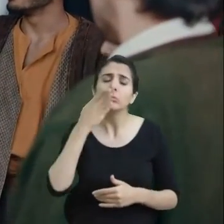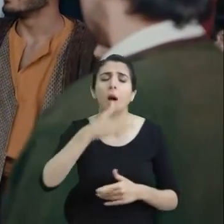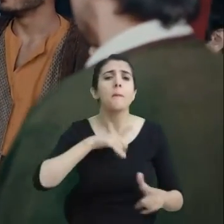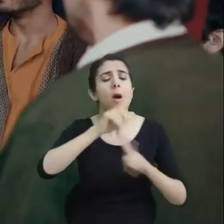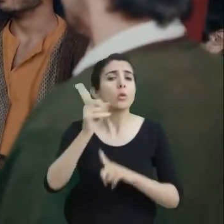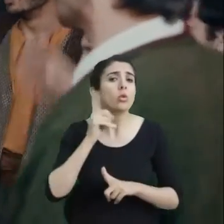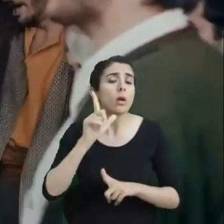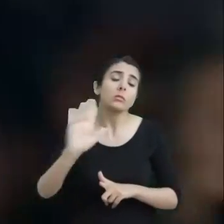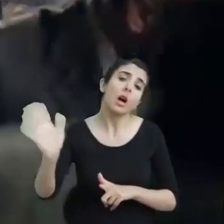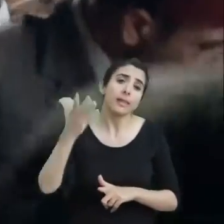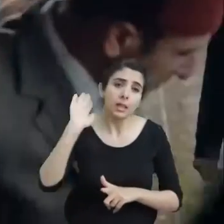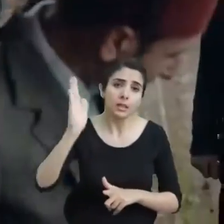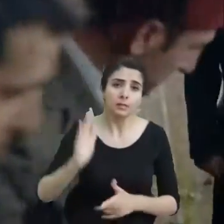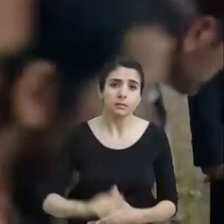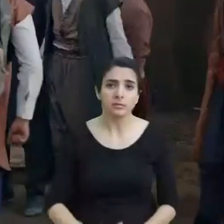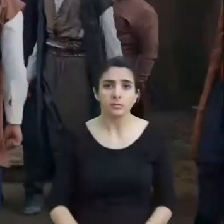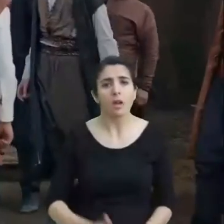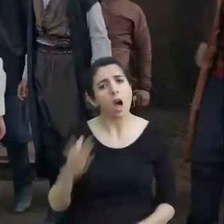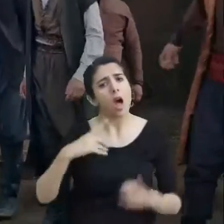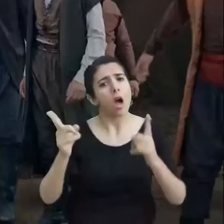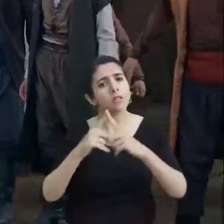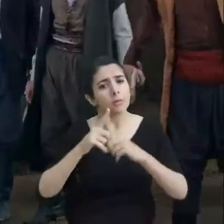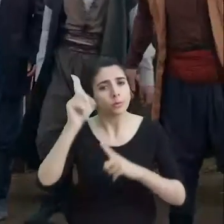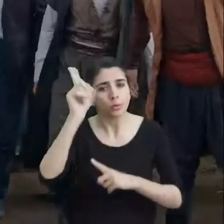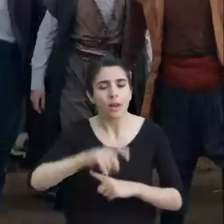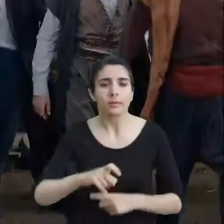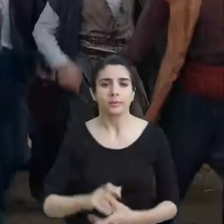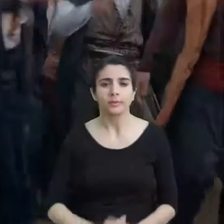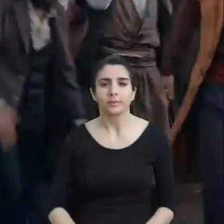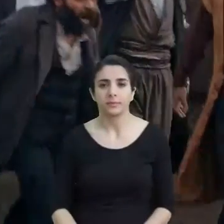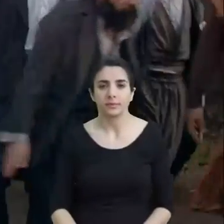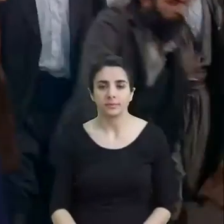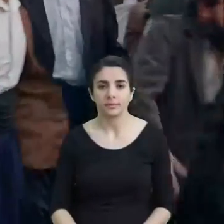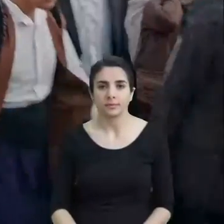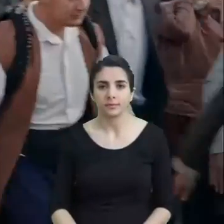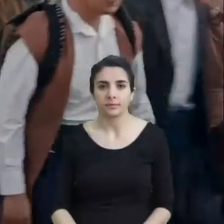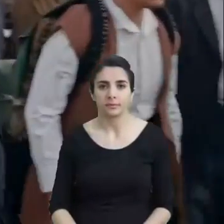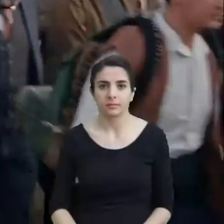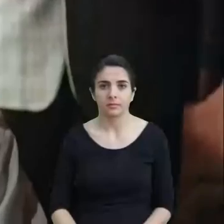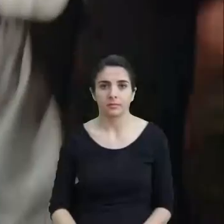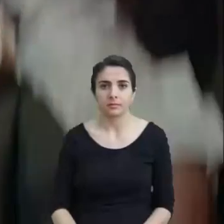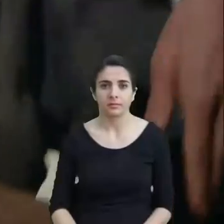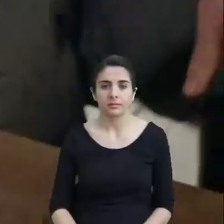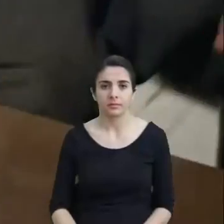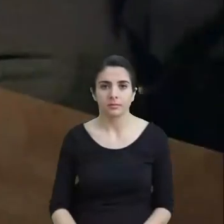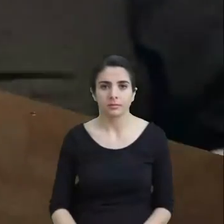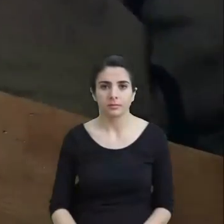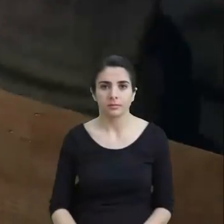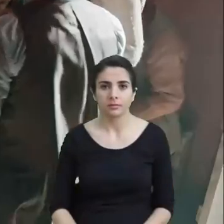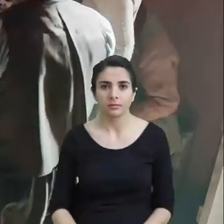sultana sesimizi duyuralım. Yürüyelim. Hesabını soralım. Başka bir kahveden de adamları taktı peşine.